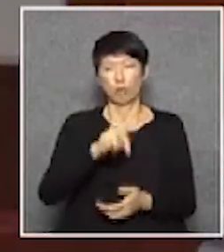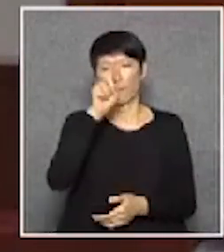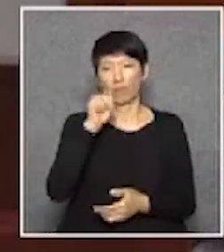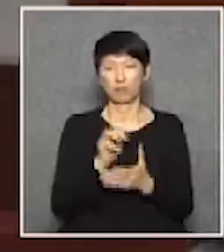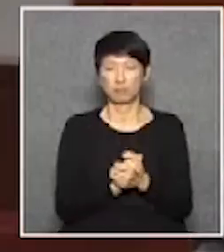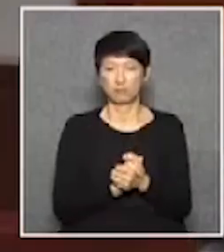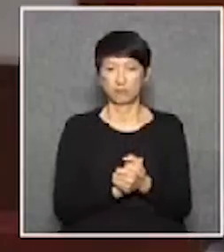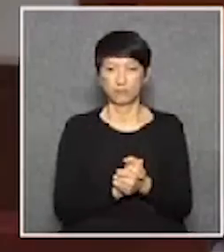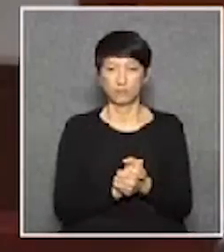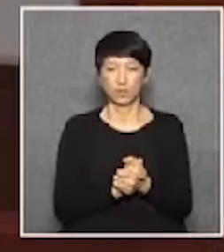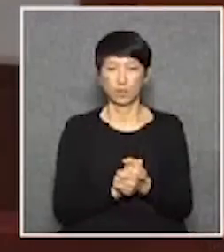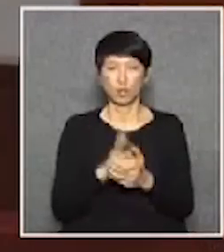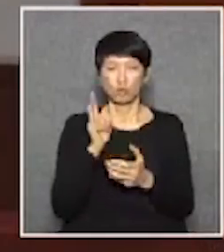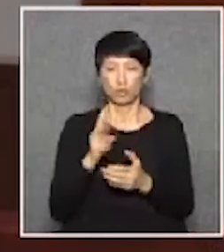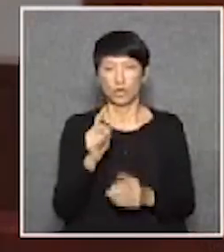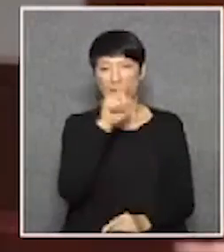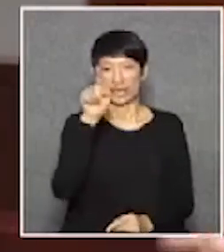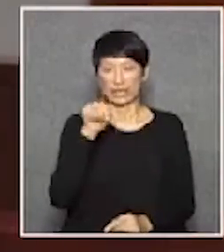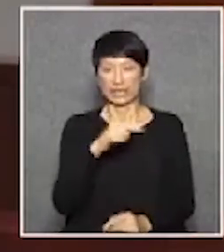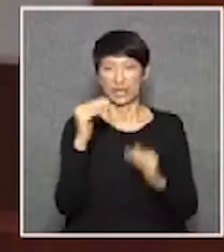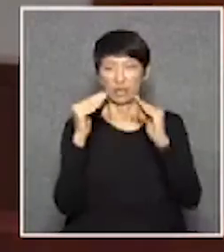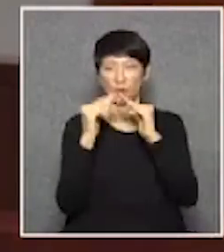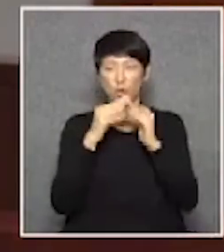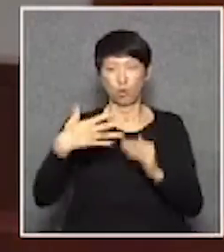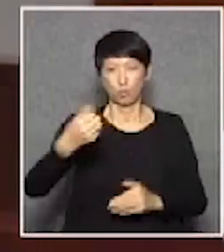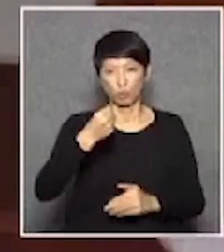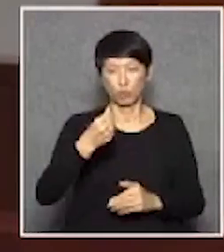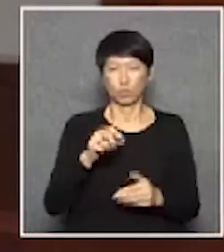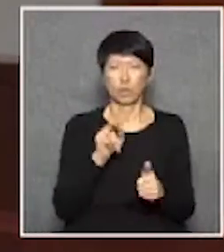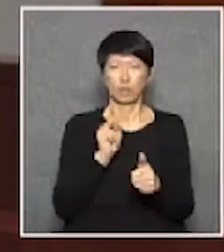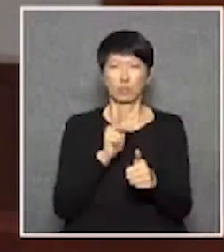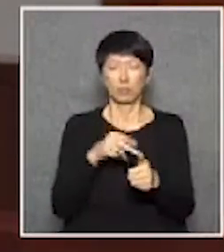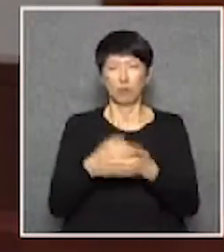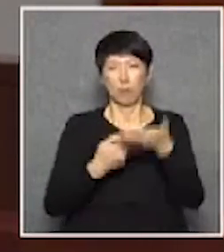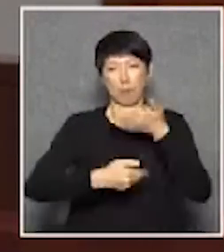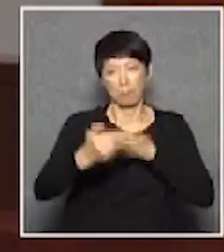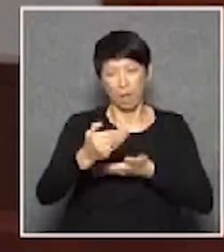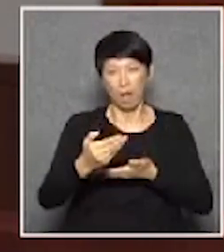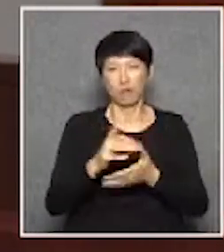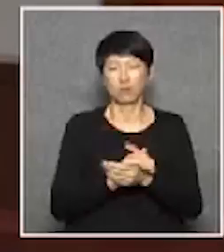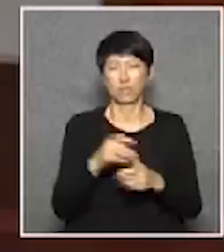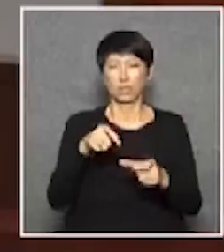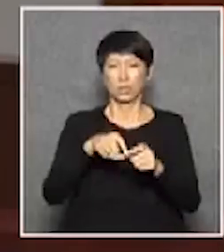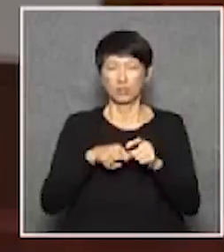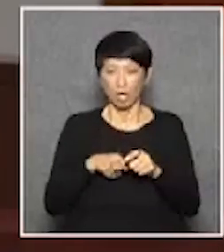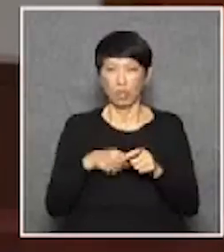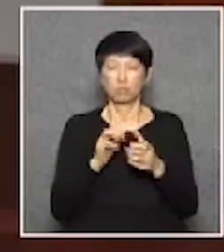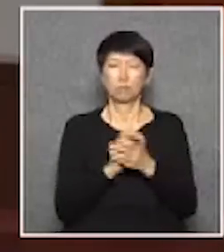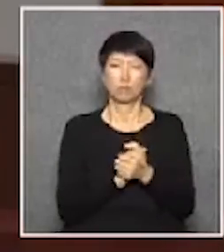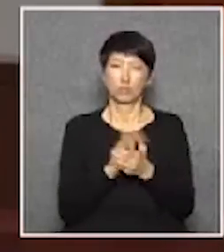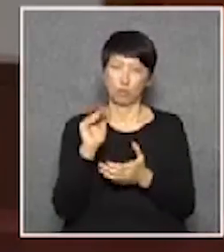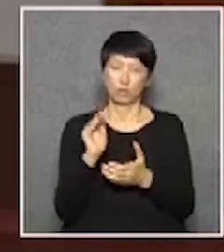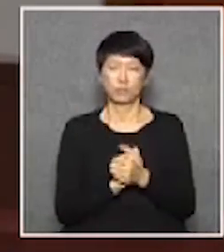即係反而嗰啲擁有業權啊、丁權嗰啲原居民，佢可以藉住呢個建屋轉售，係咪啊？即係甚至乎可以獲取呢個利潤，係